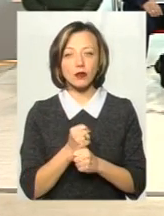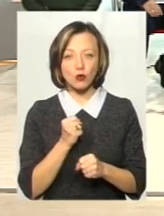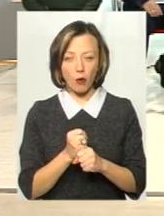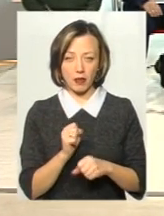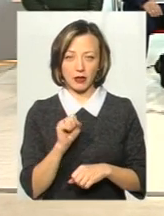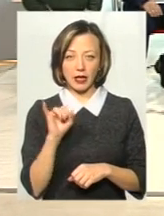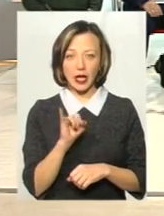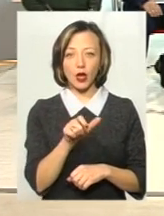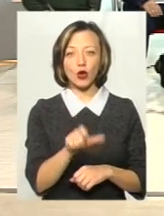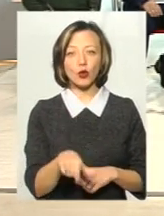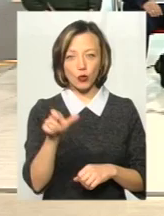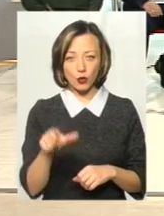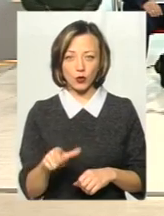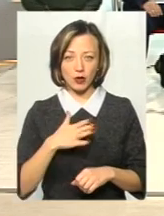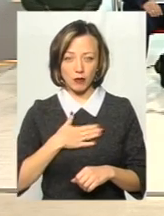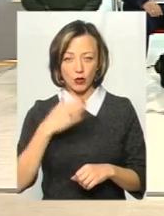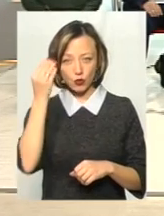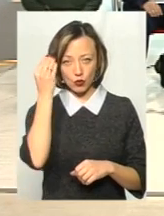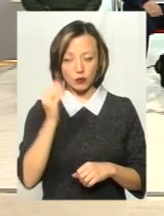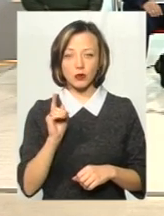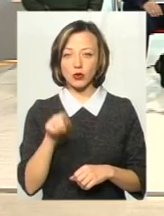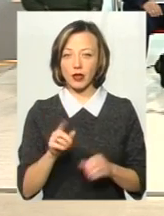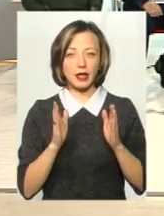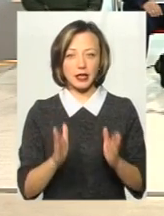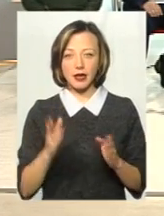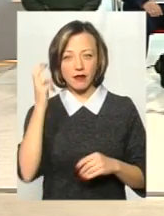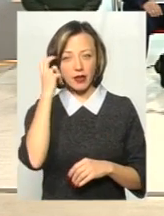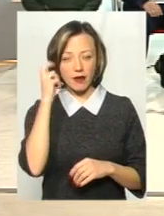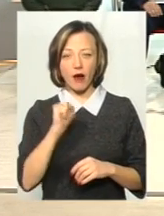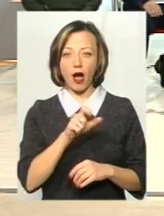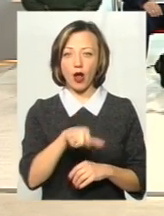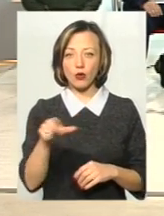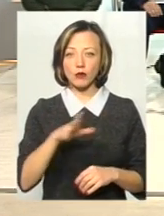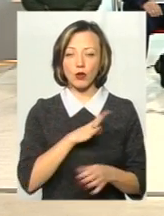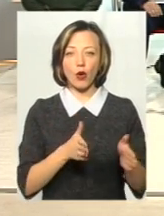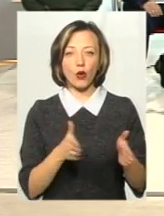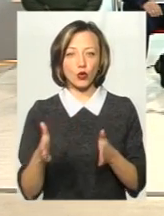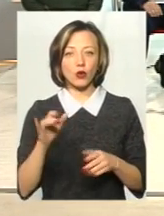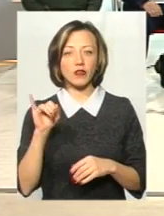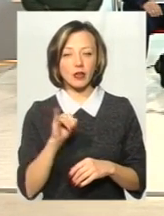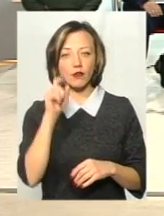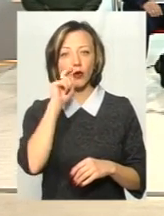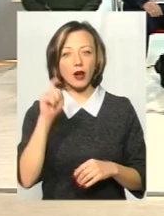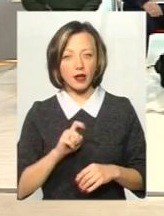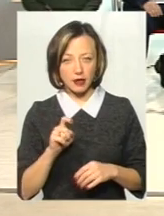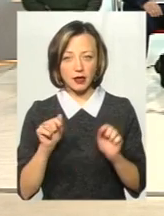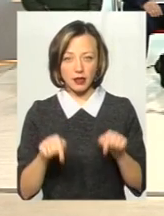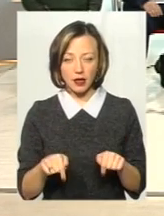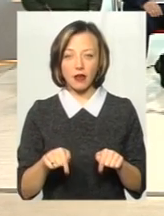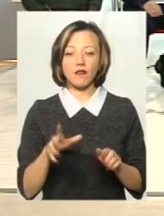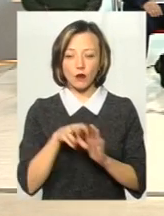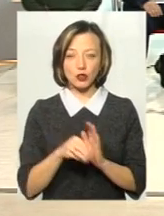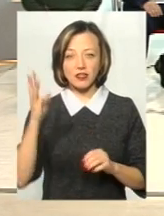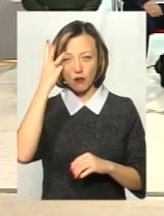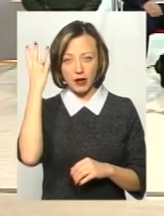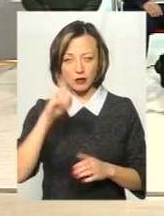і люди, як на мене, то не тільки в Києві, а люди були готові і в Україні, в тому числі і в